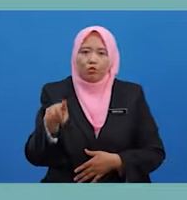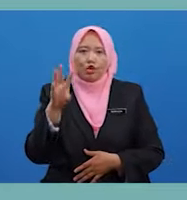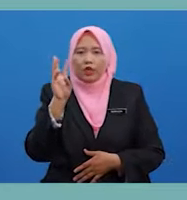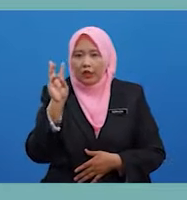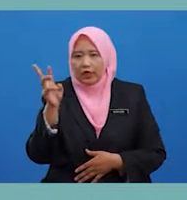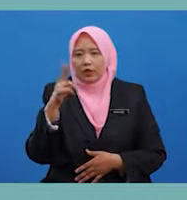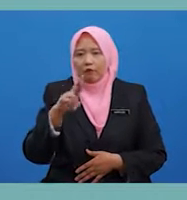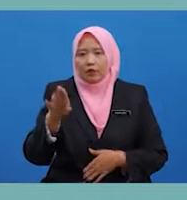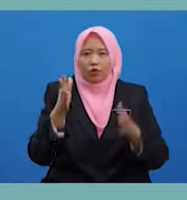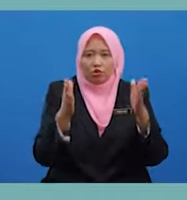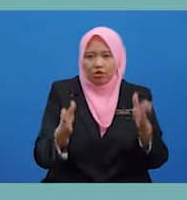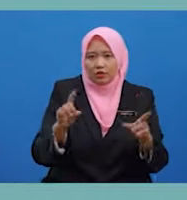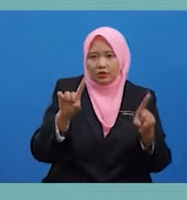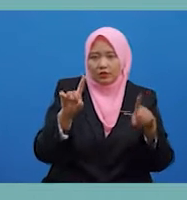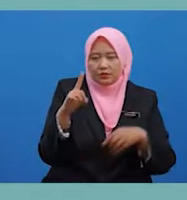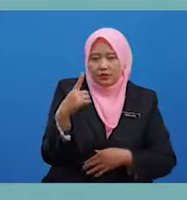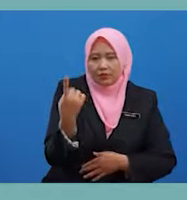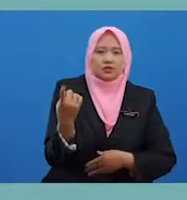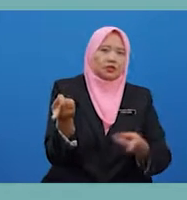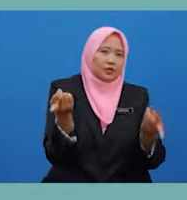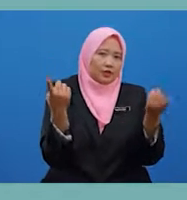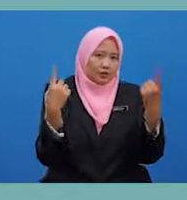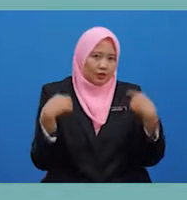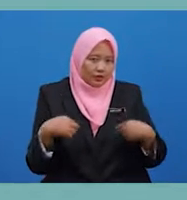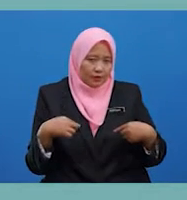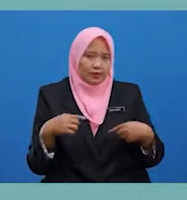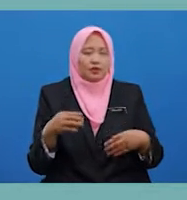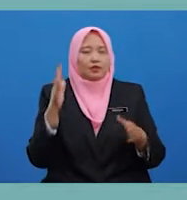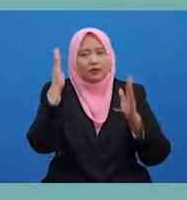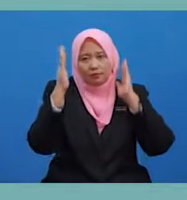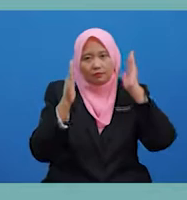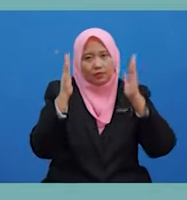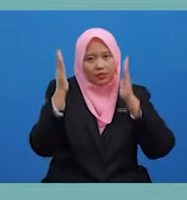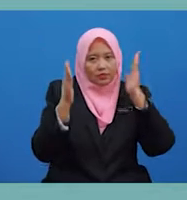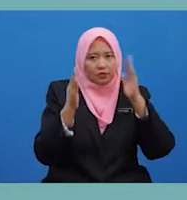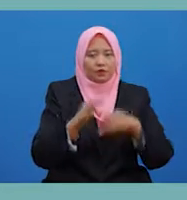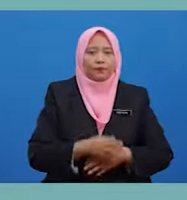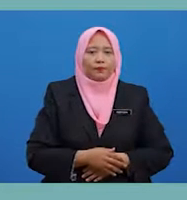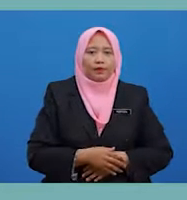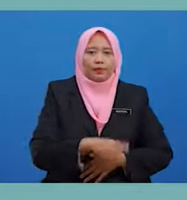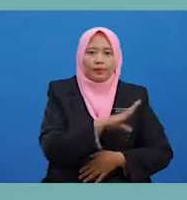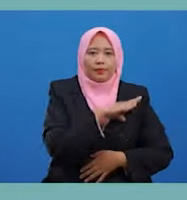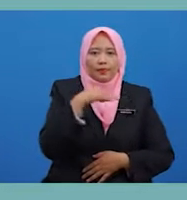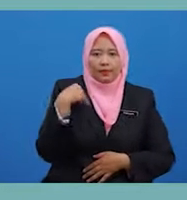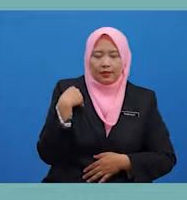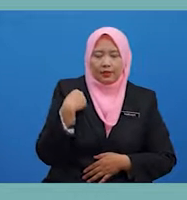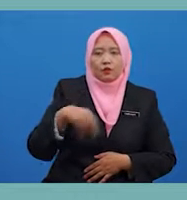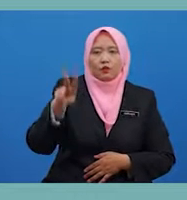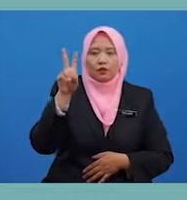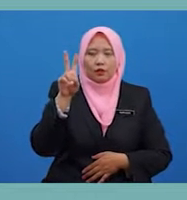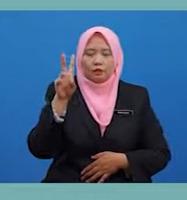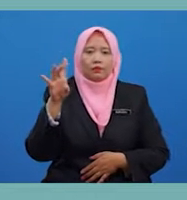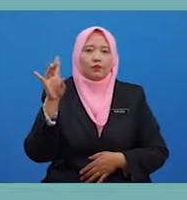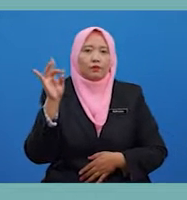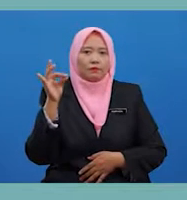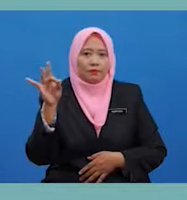44,600 orang sahaja pelancong dari negara tersebut yang datang ke negara ini. Dan pada tahun 2018